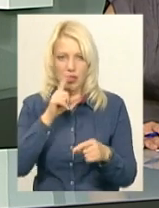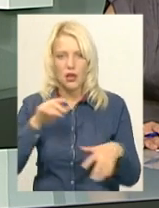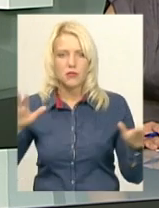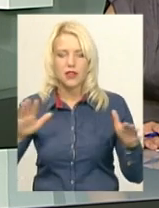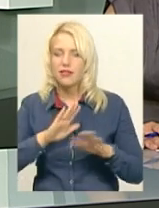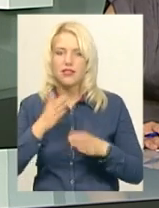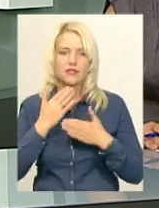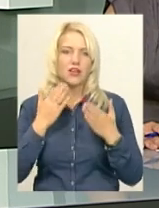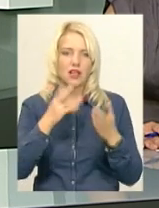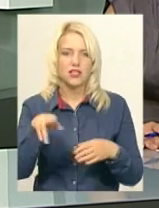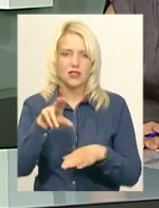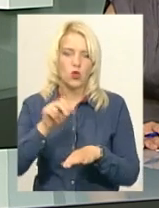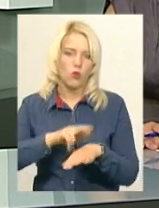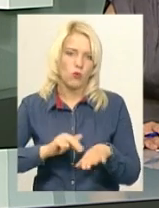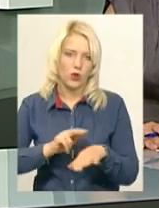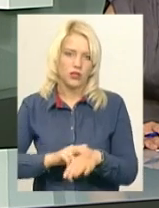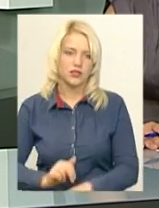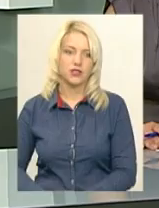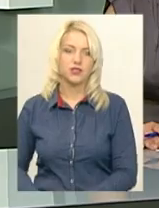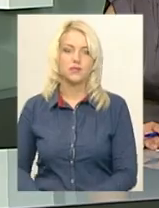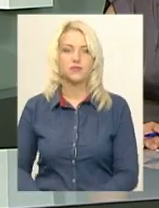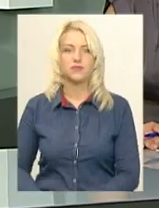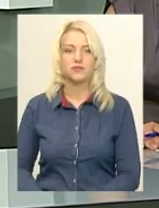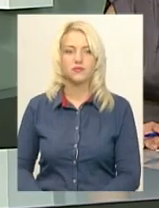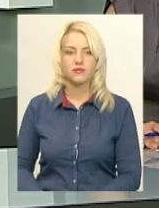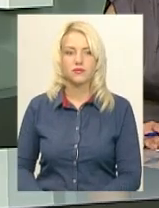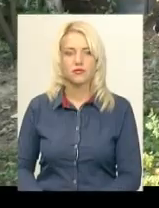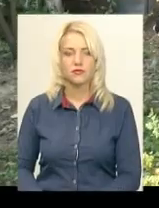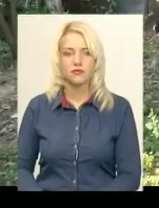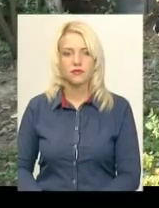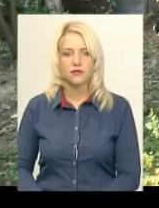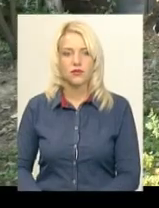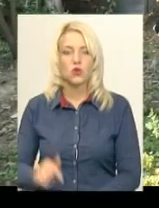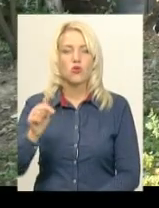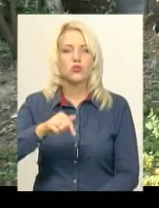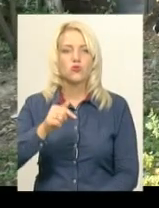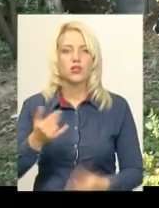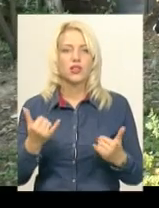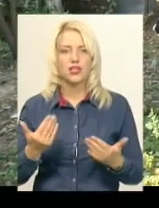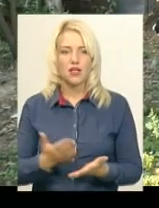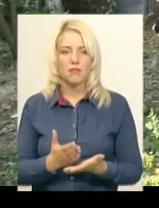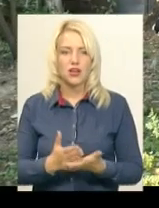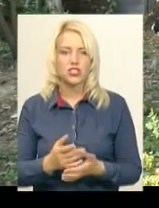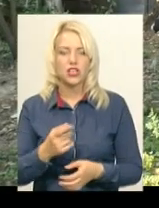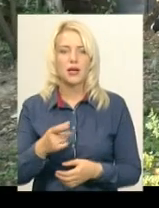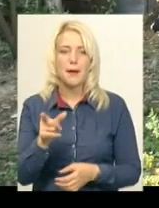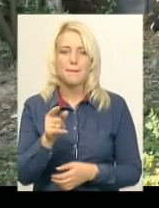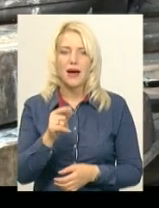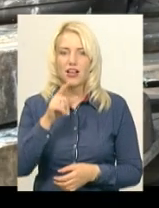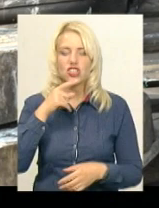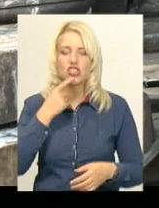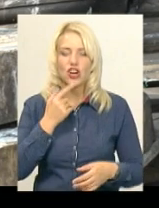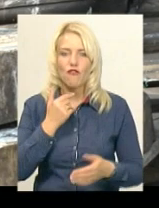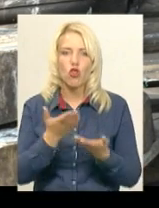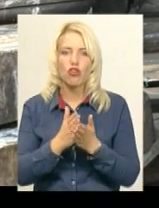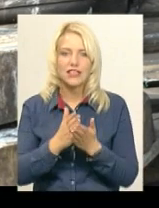не зверталися до поліції. Подробиці у сюжеті Михайла Жили. Ось тут нині мешкає пара червонокнижних чорних лелек. У